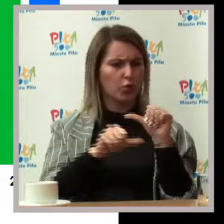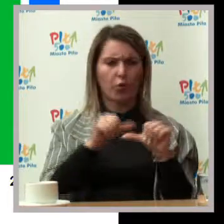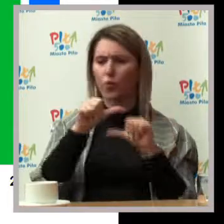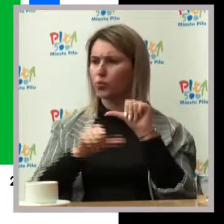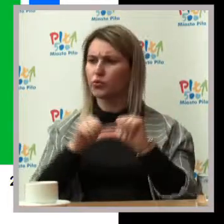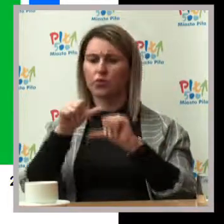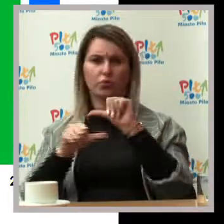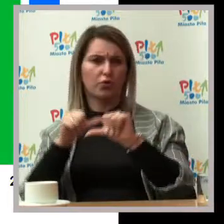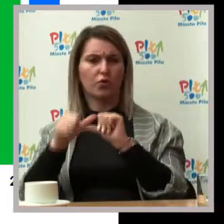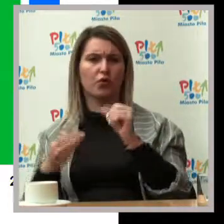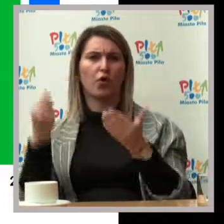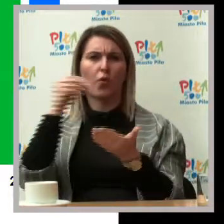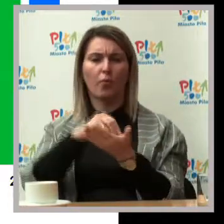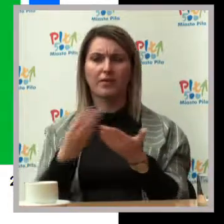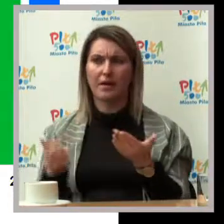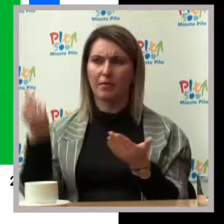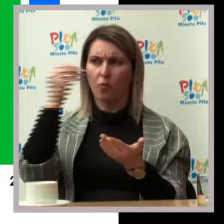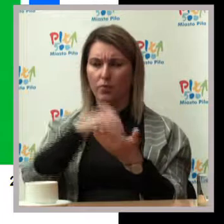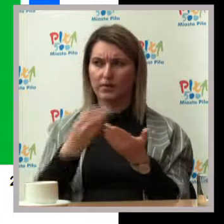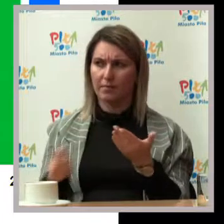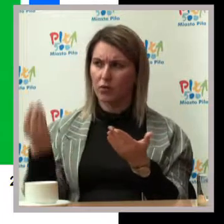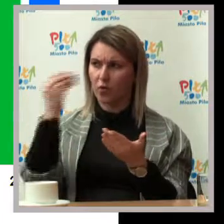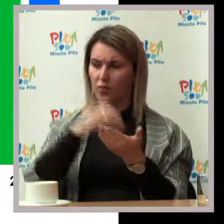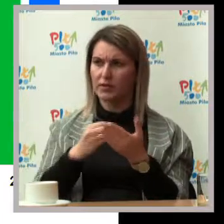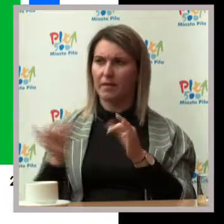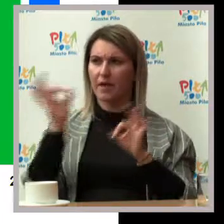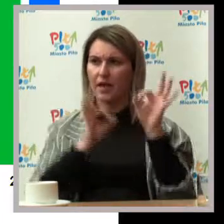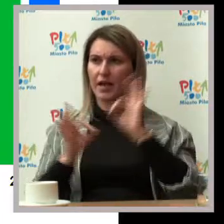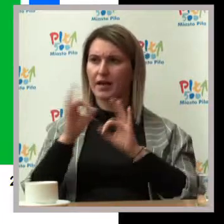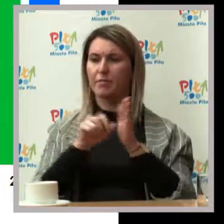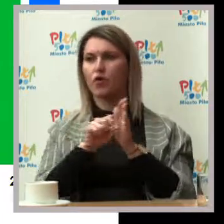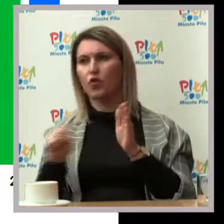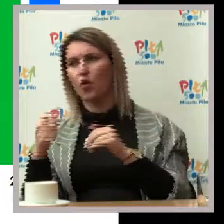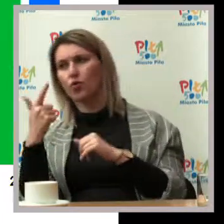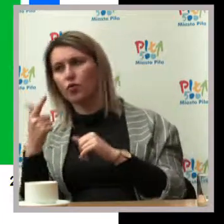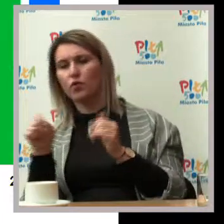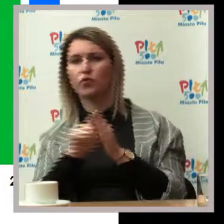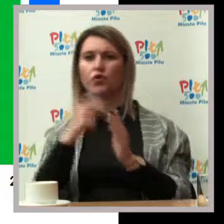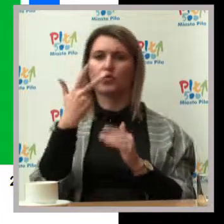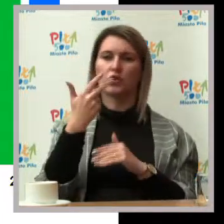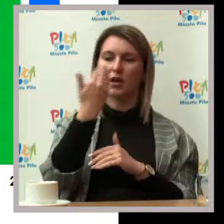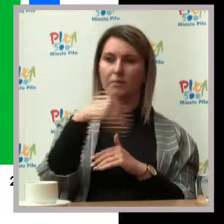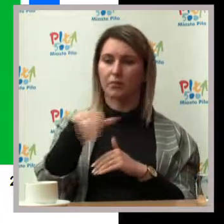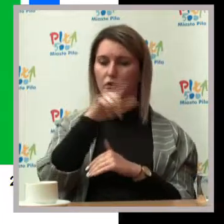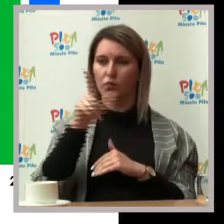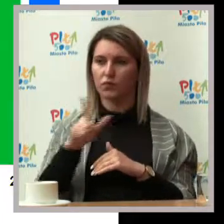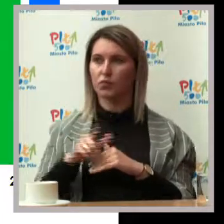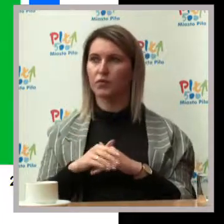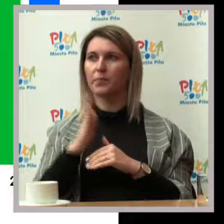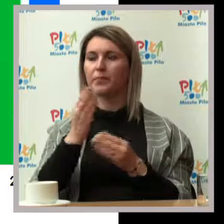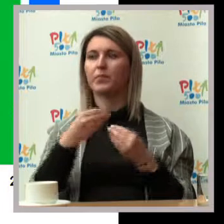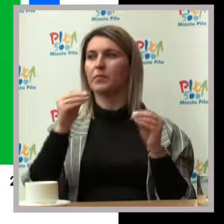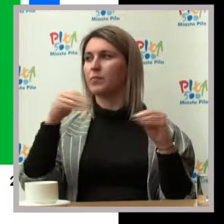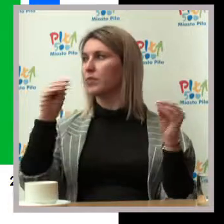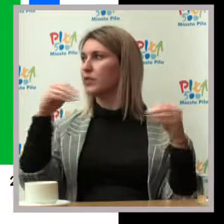komunalnego gminy, do realizowanych tam remontów około od 2 do 3 milionów złotych i ta tendencja będzie się oczywiście